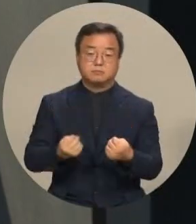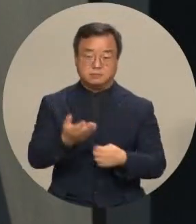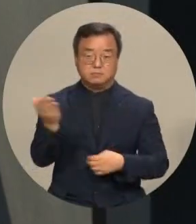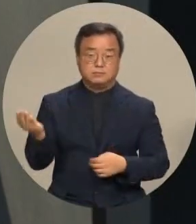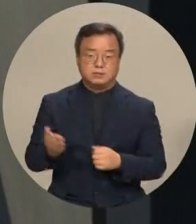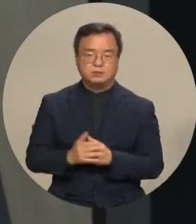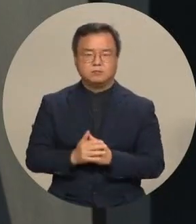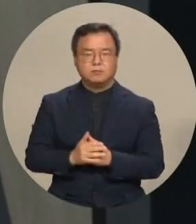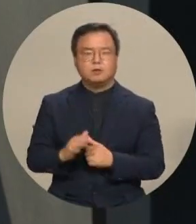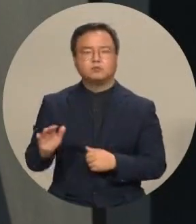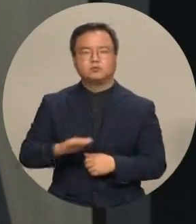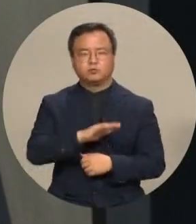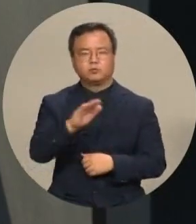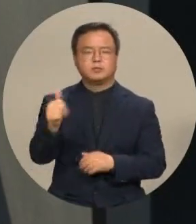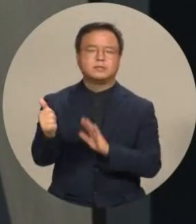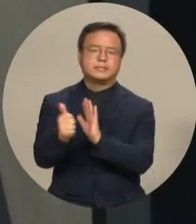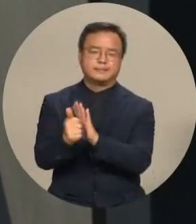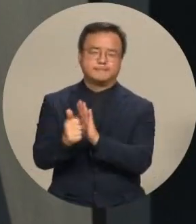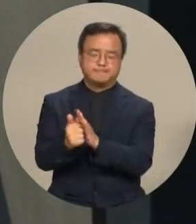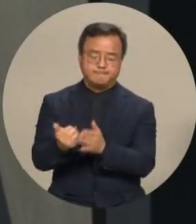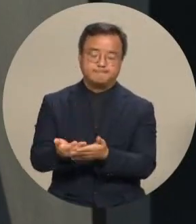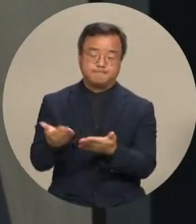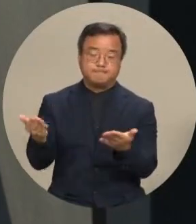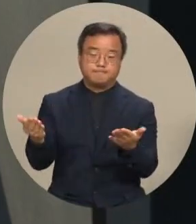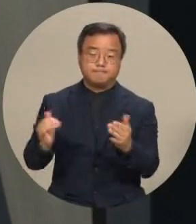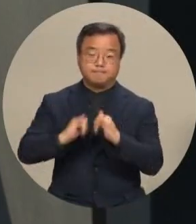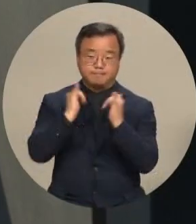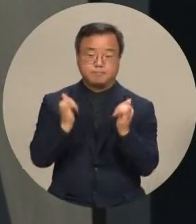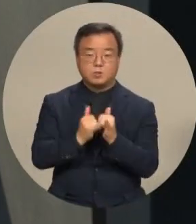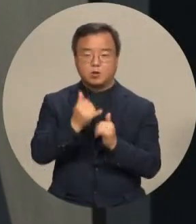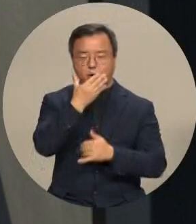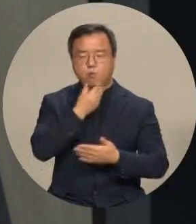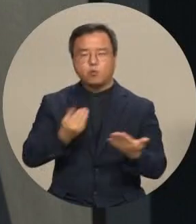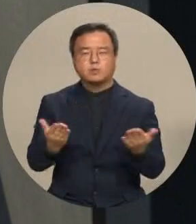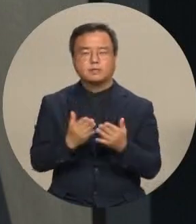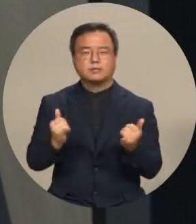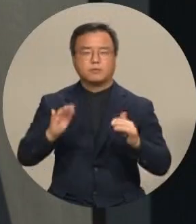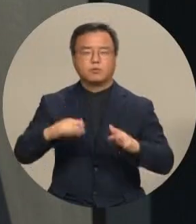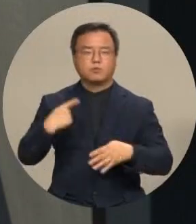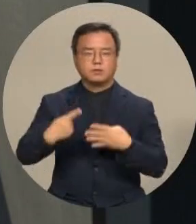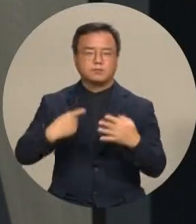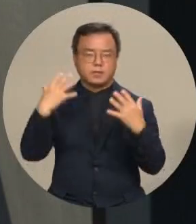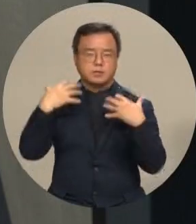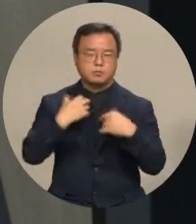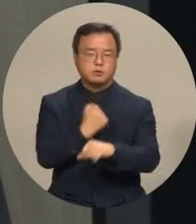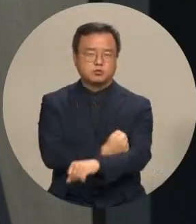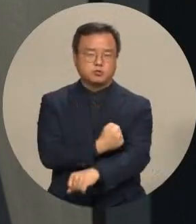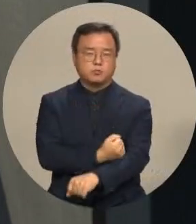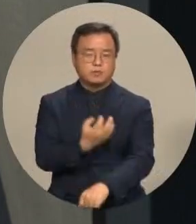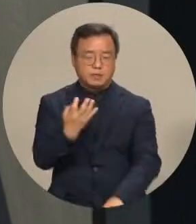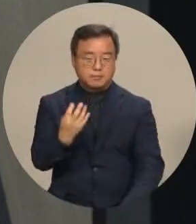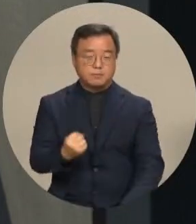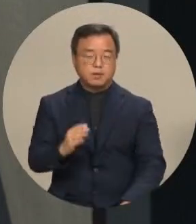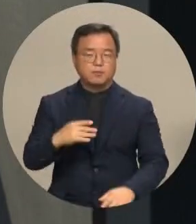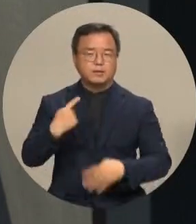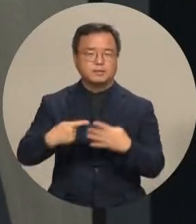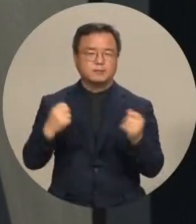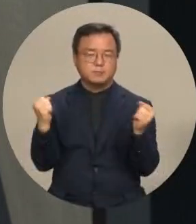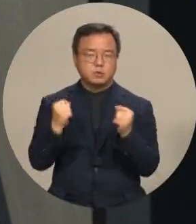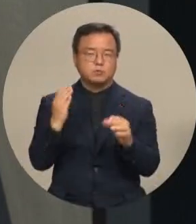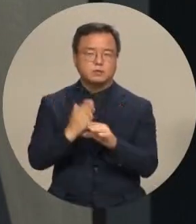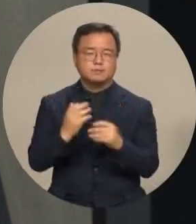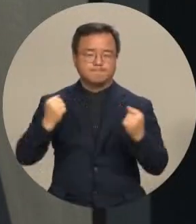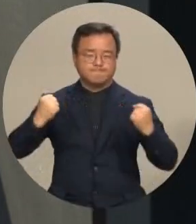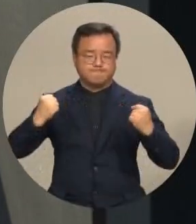저희는 그분들을 지원해주는 사회복지사들입니다 올여름 고생 많이 하셨구요 또 올 겨울에도 또